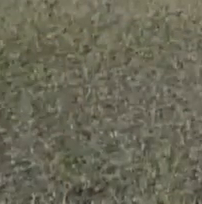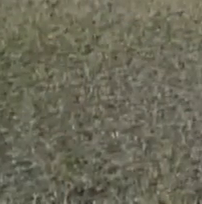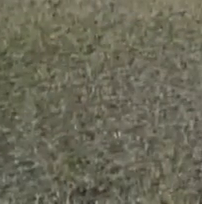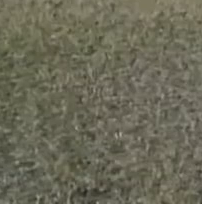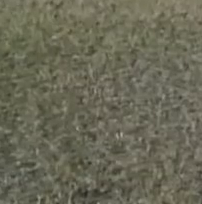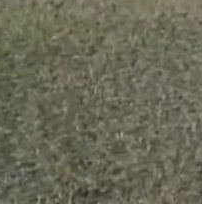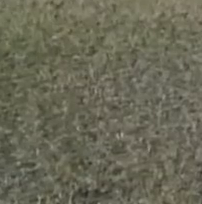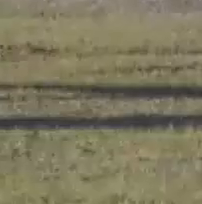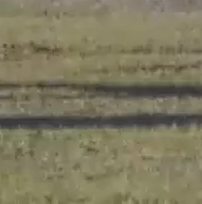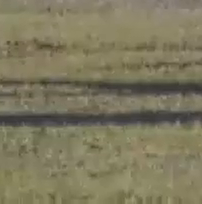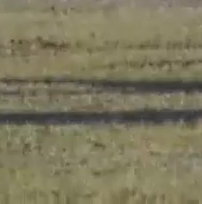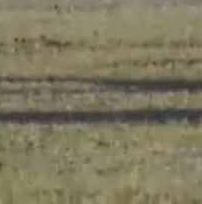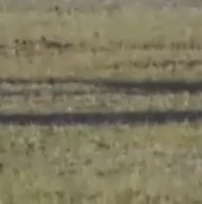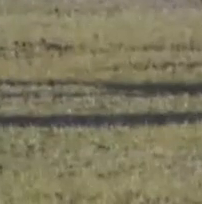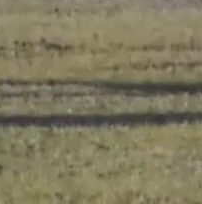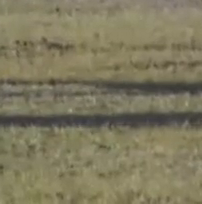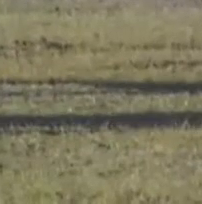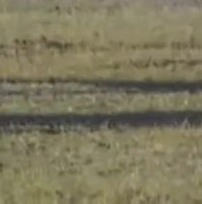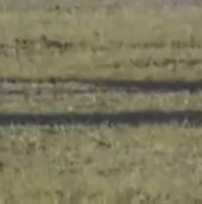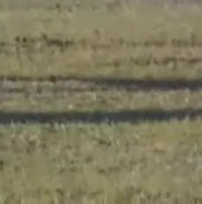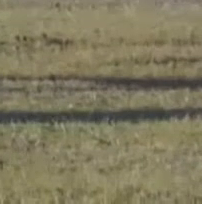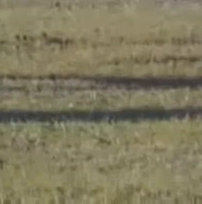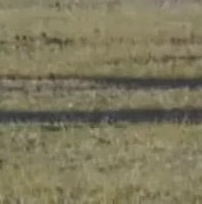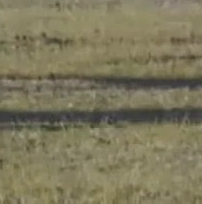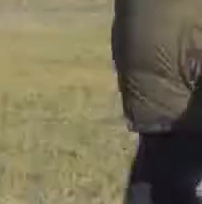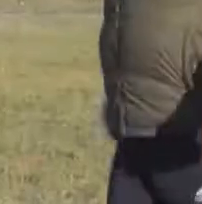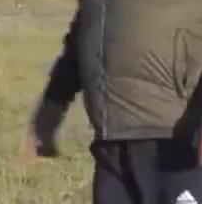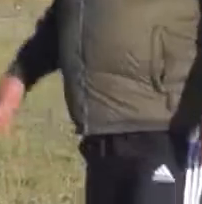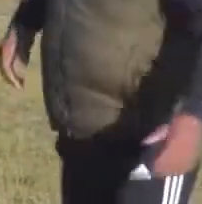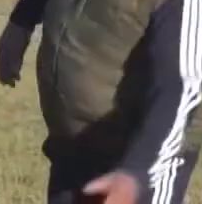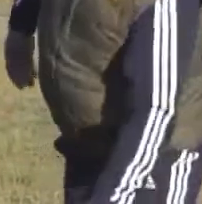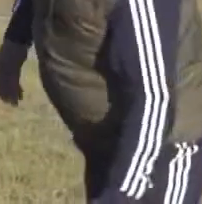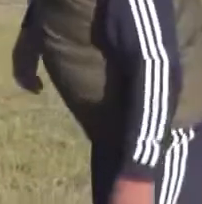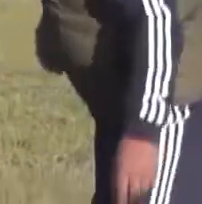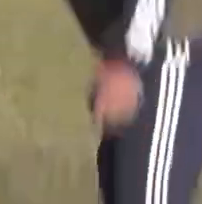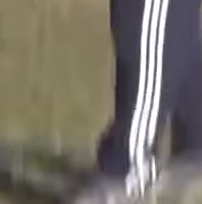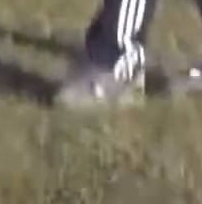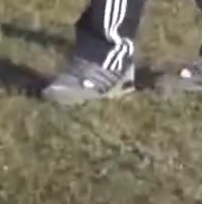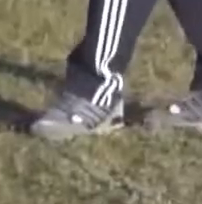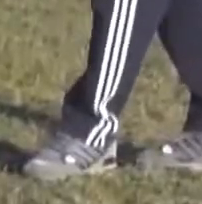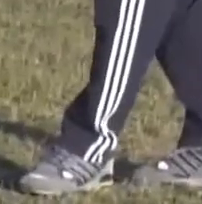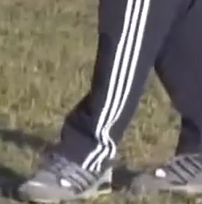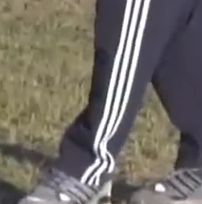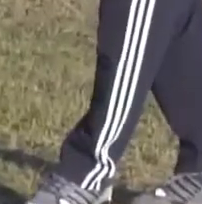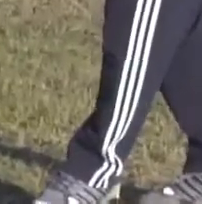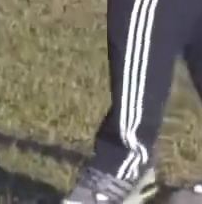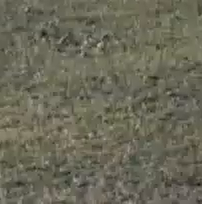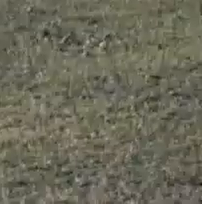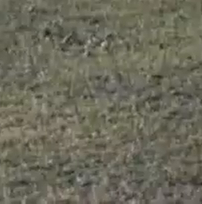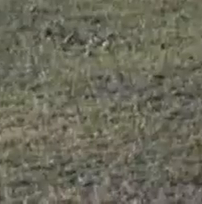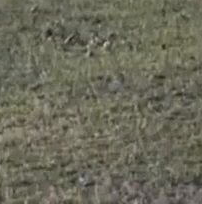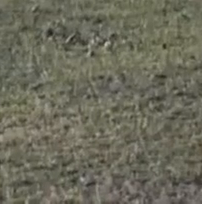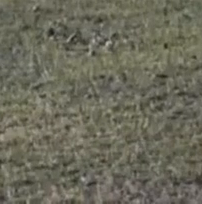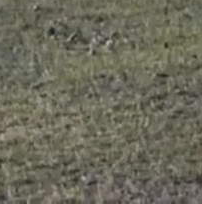В Казахстане много национальных видов спорта, которые передаются по наследству из поколения в поколение. Среди них особое место занимает